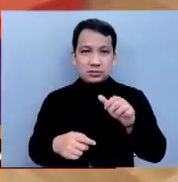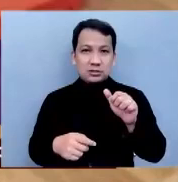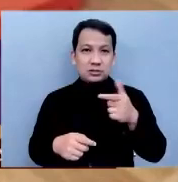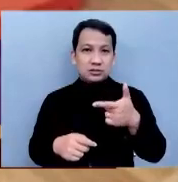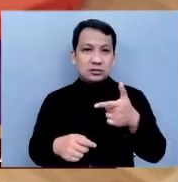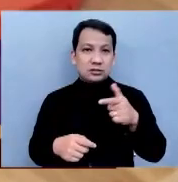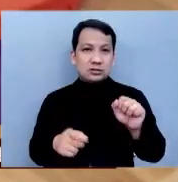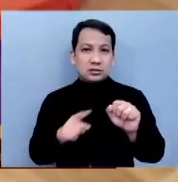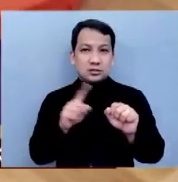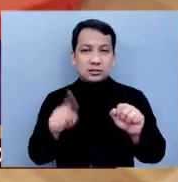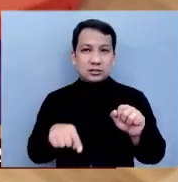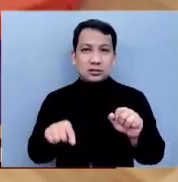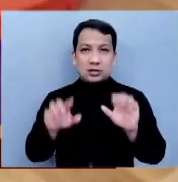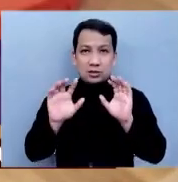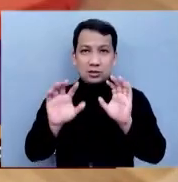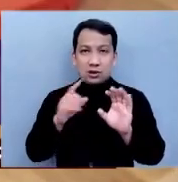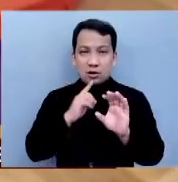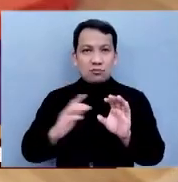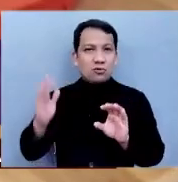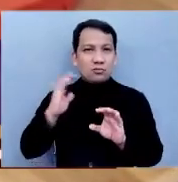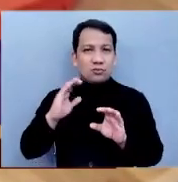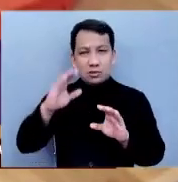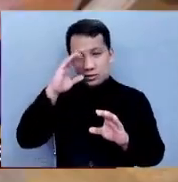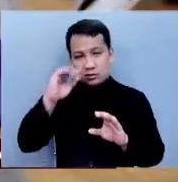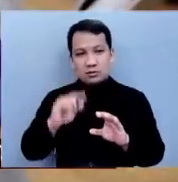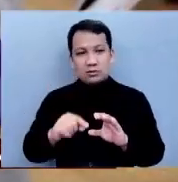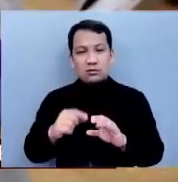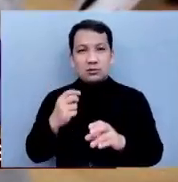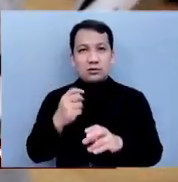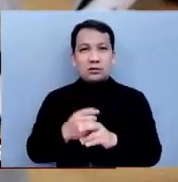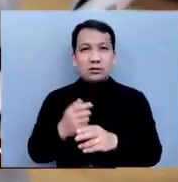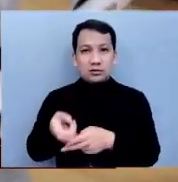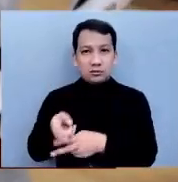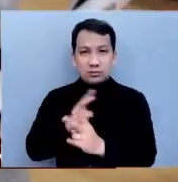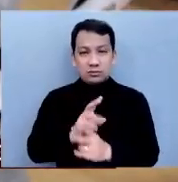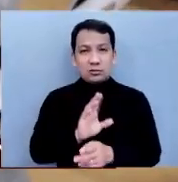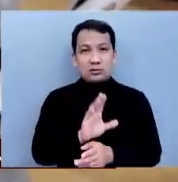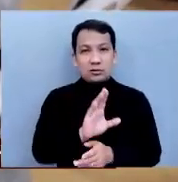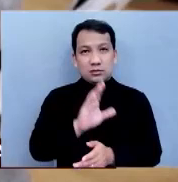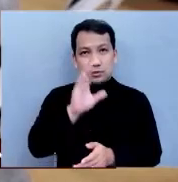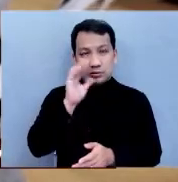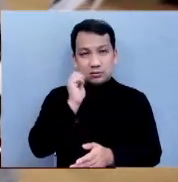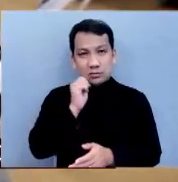sa isang horror story tungkol sa isang lalaki ng hiram ng braso sa isang dalaga.